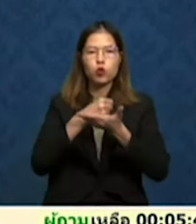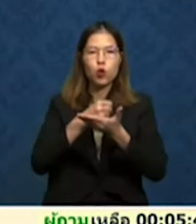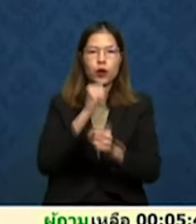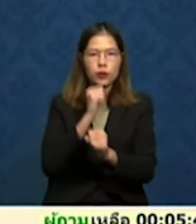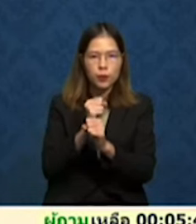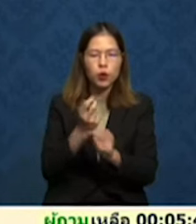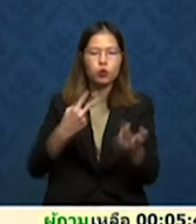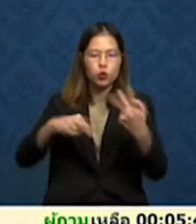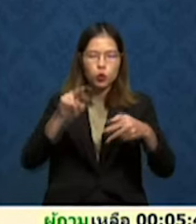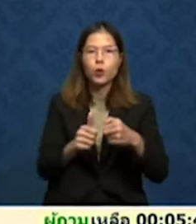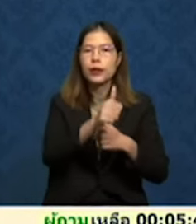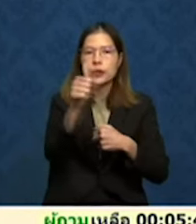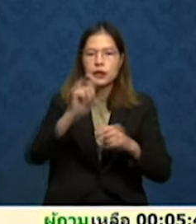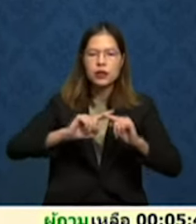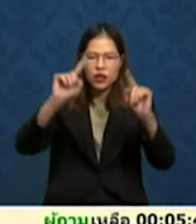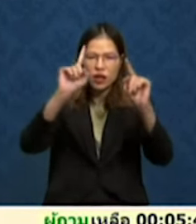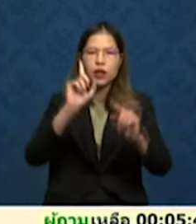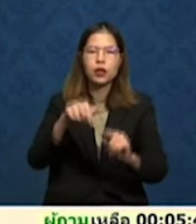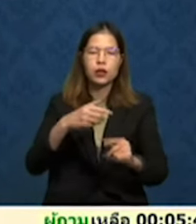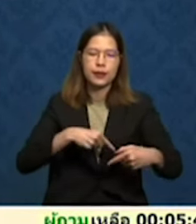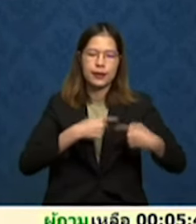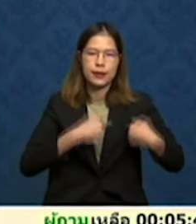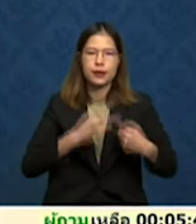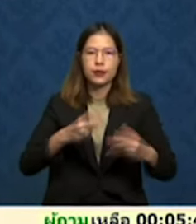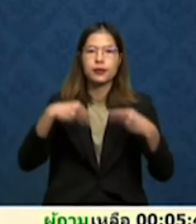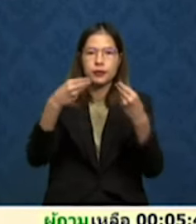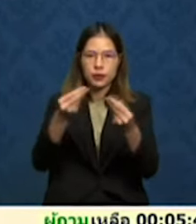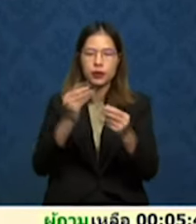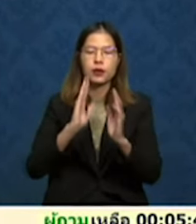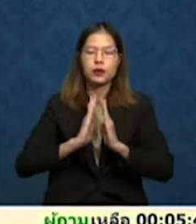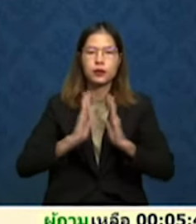บบนี้ดีแล้วค่ะแต่ว่าขอให้เป็นการให้กำลังใจซึ่งกันและกันค่ะขอบคุณท่านประธานค่ะ